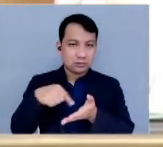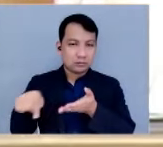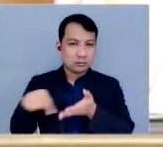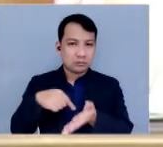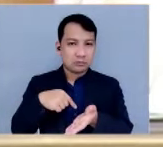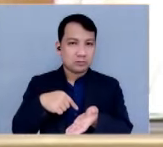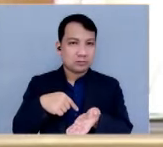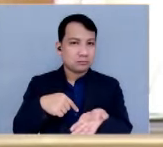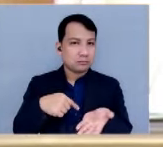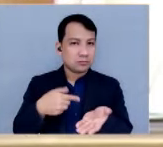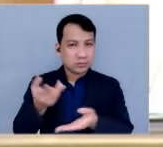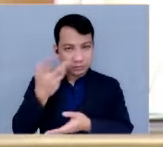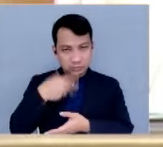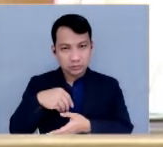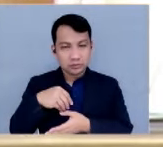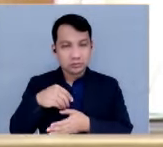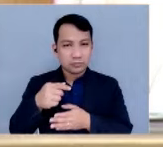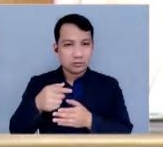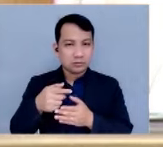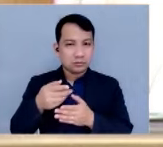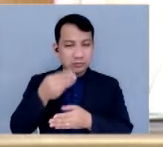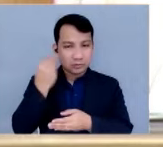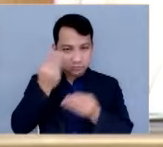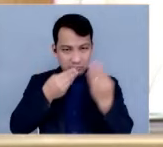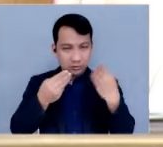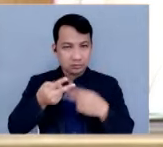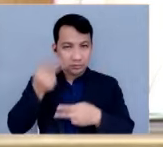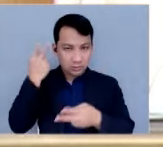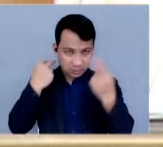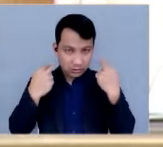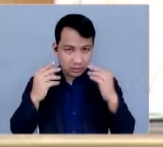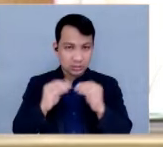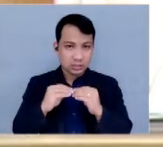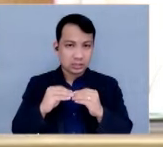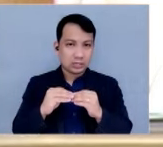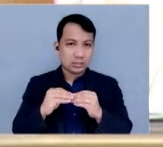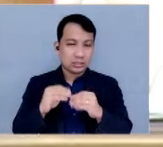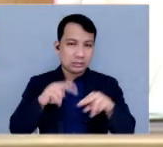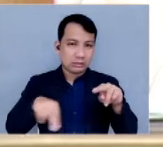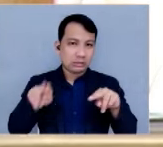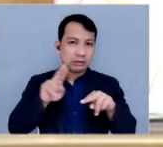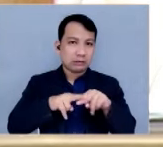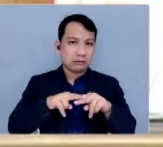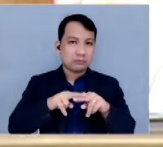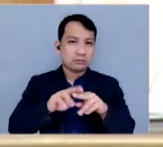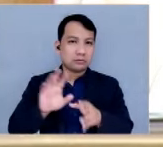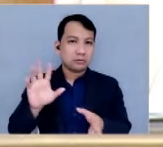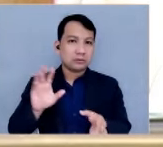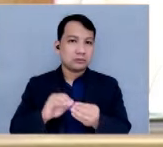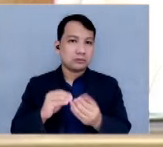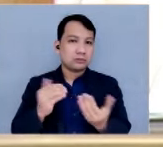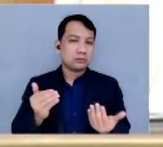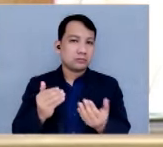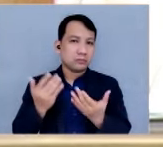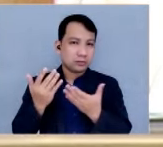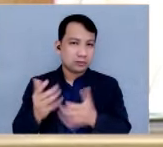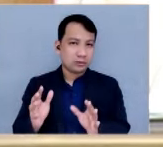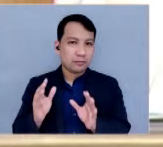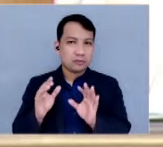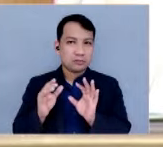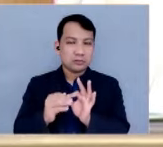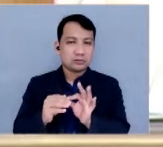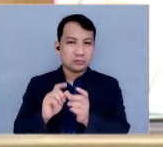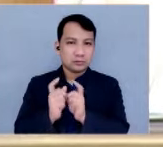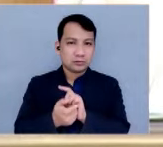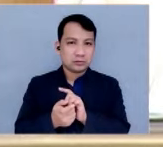beauty parlor mga barb shops doon nag nagkakaroon ng increases sa after na nagkakaroon ng adjustments sa